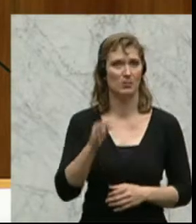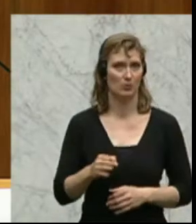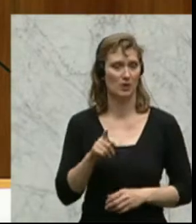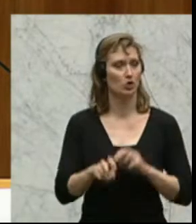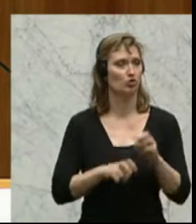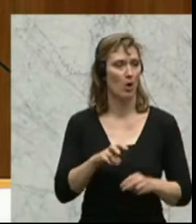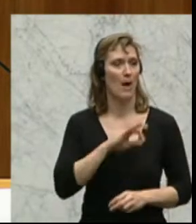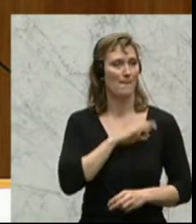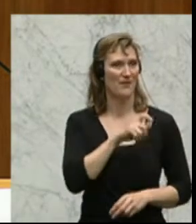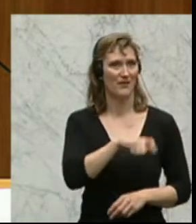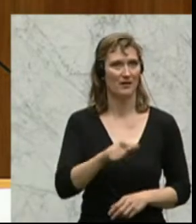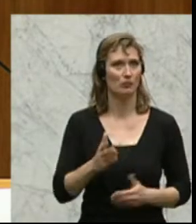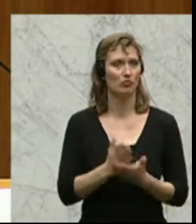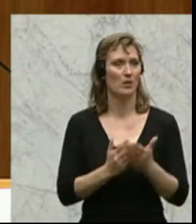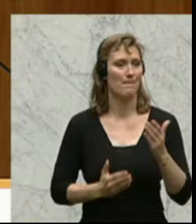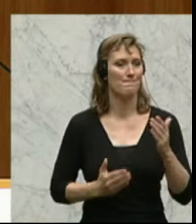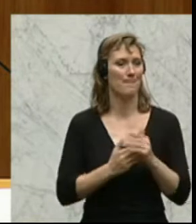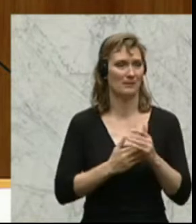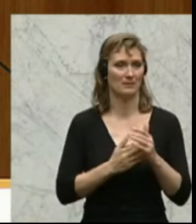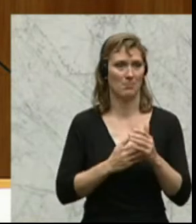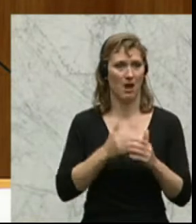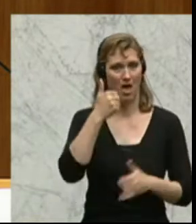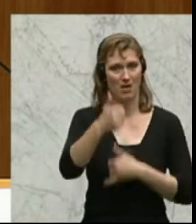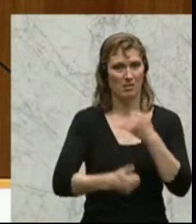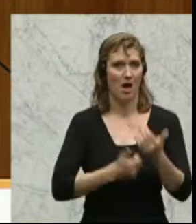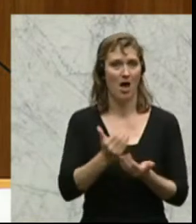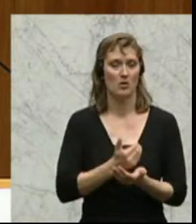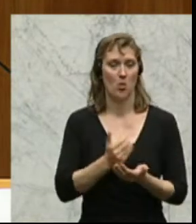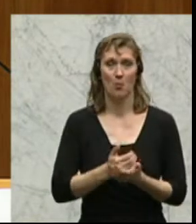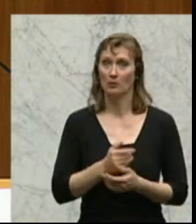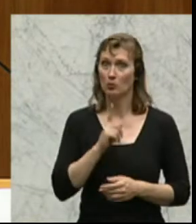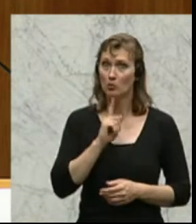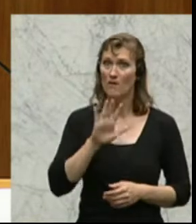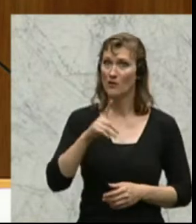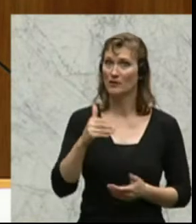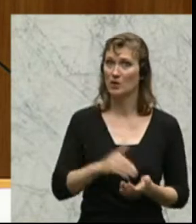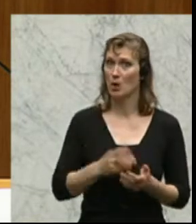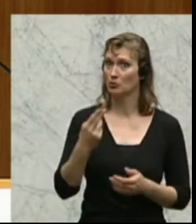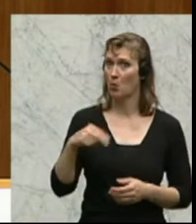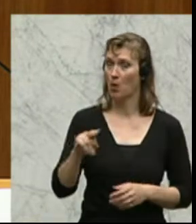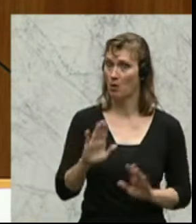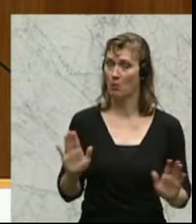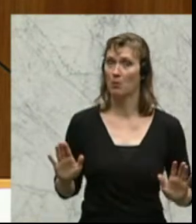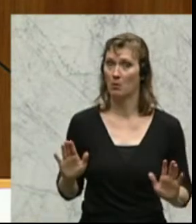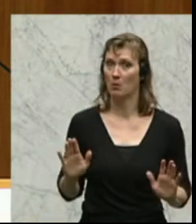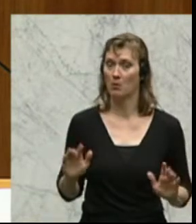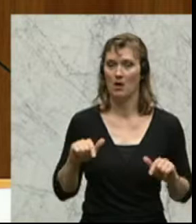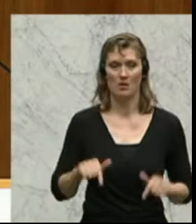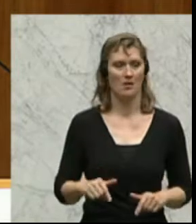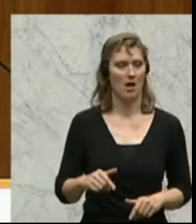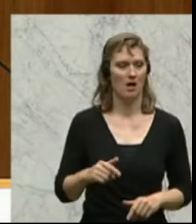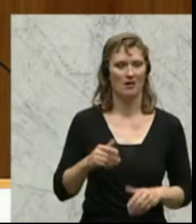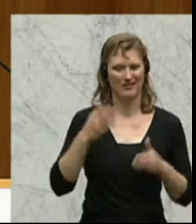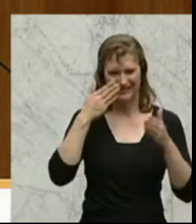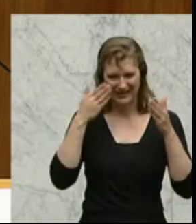ein maximales jährliches Einkommen von lediglich 25.000 Euro haben. Hier muss die Hauptstoßrichtung einer